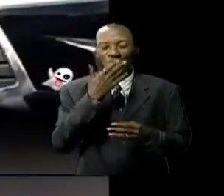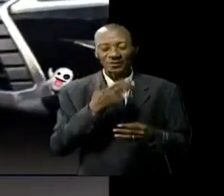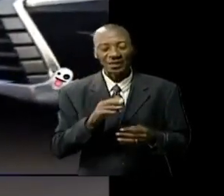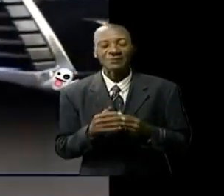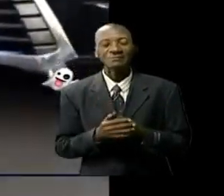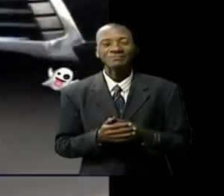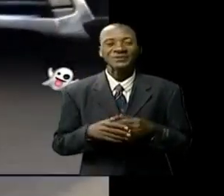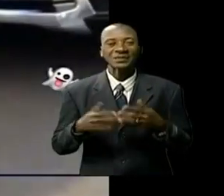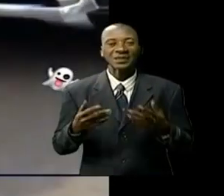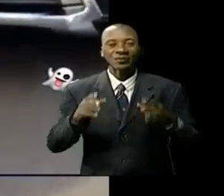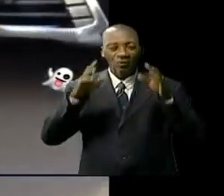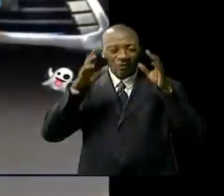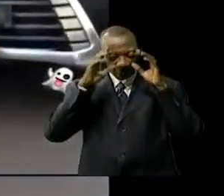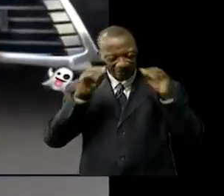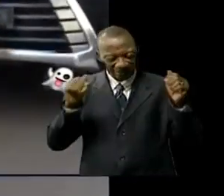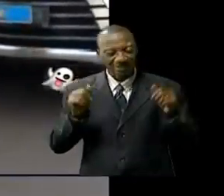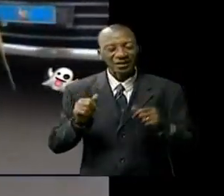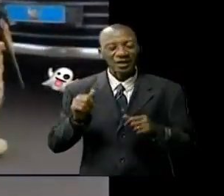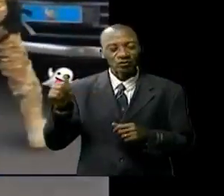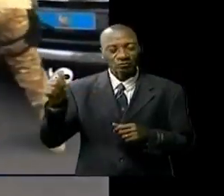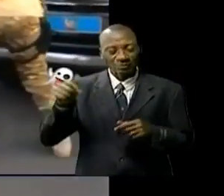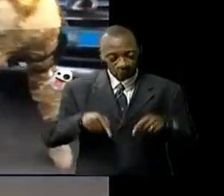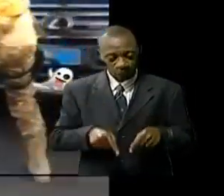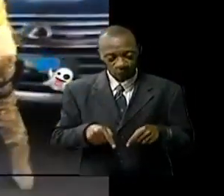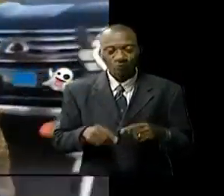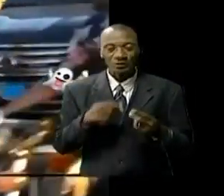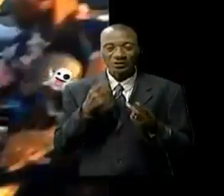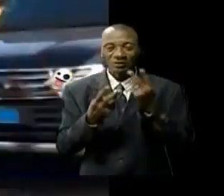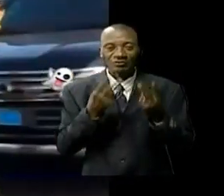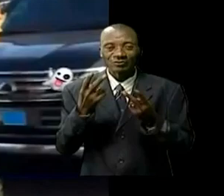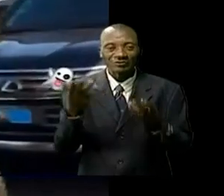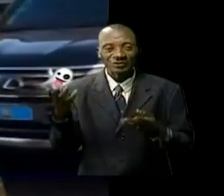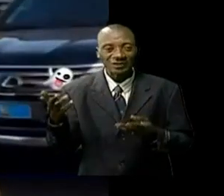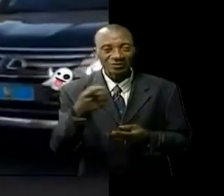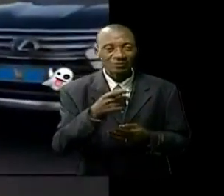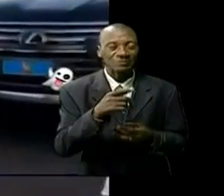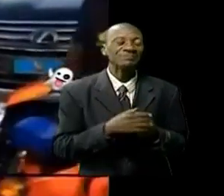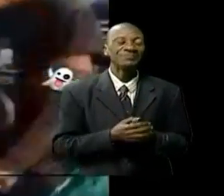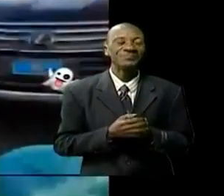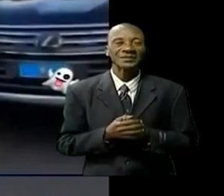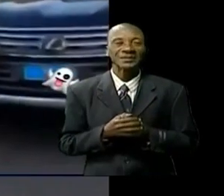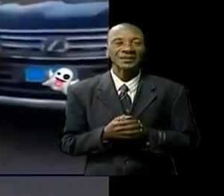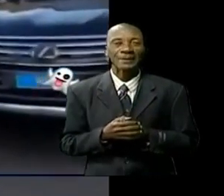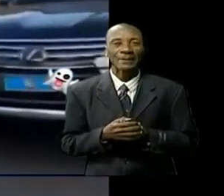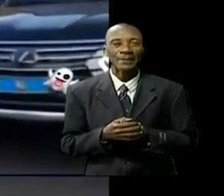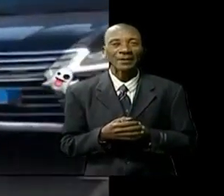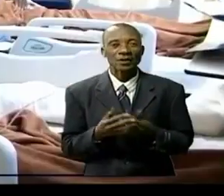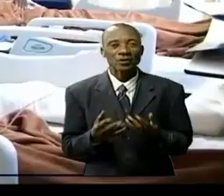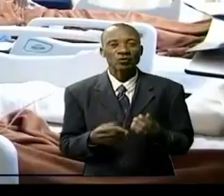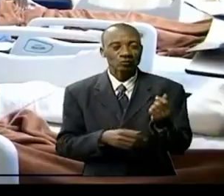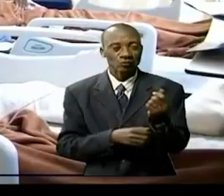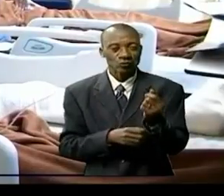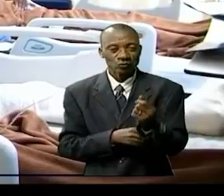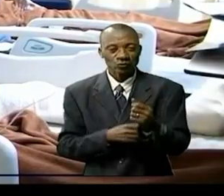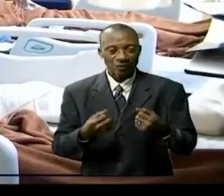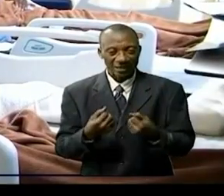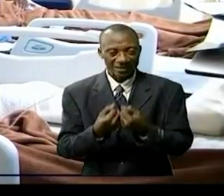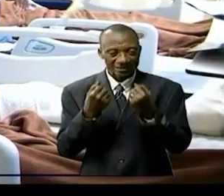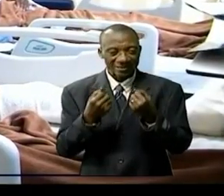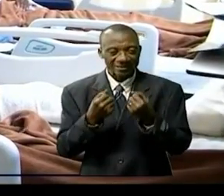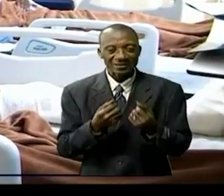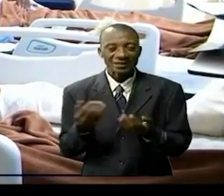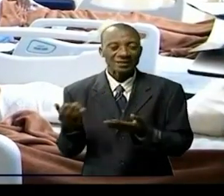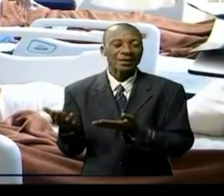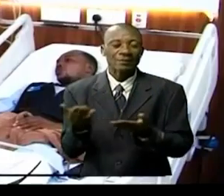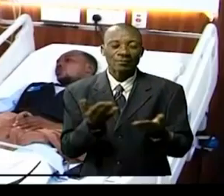l'actuelle avait suscité colère et spéculations plus de peur que de mal les deux accidentés acheminé à l'hôpital le même jour par